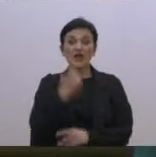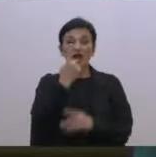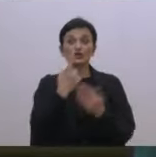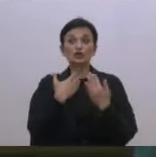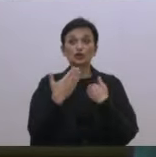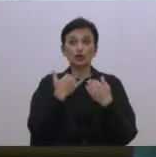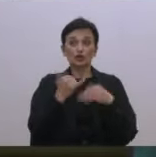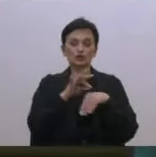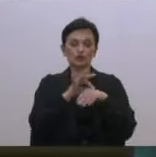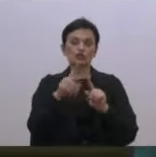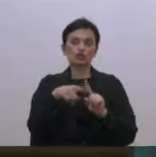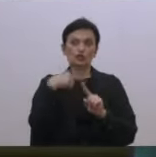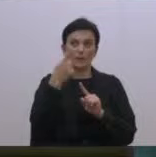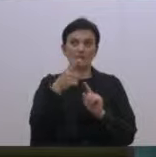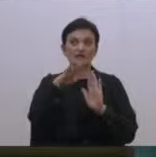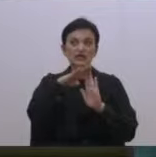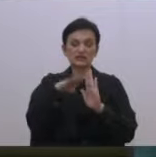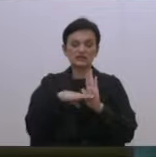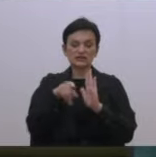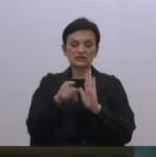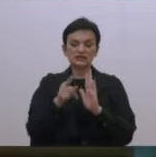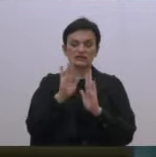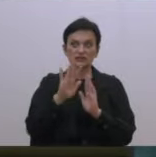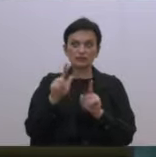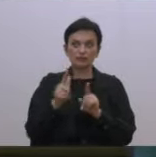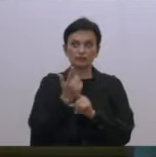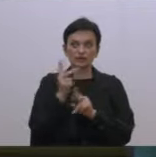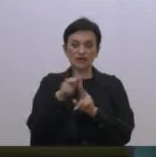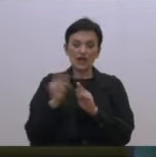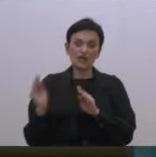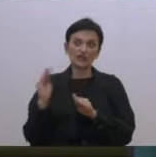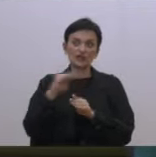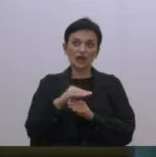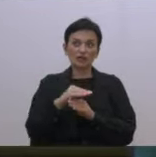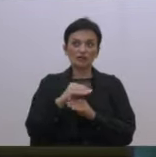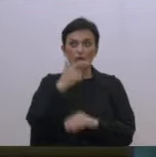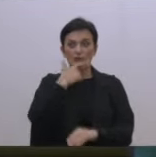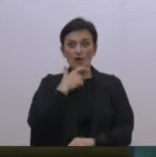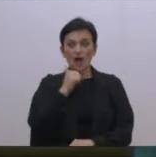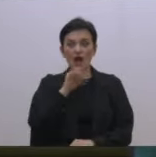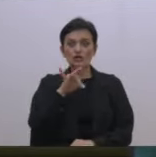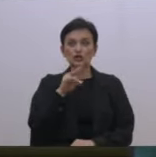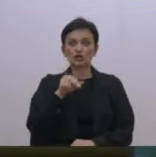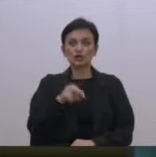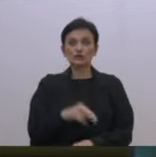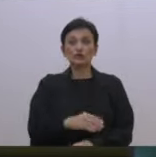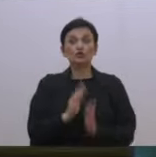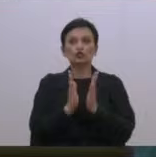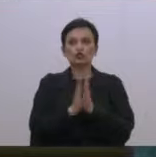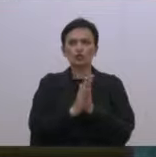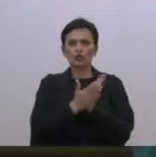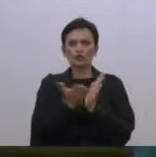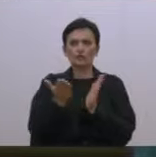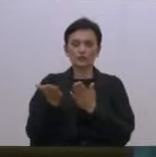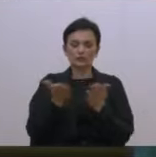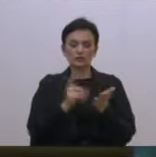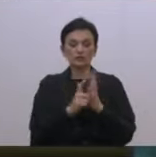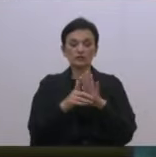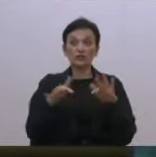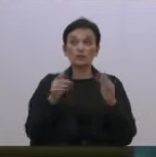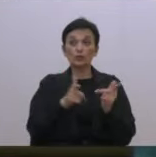ჩავატაროთ და შემდეგ სისტემასაც გადავთვირთავთ და დაგვემატება ბატონი არჩილი. ვთხოვთ ყველა შემოხვიდეთ დარბაზში